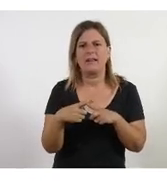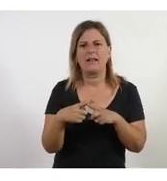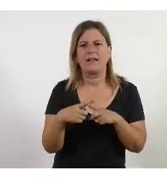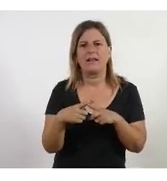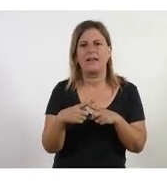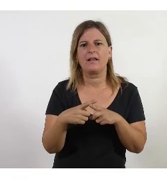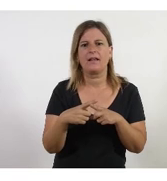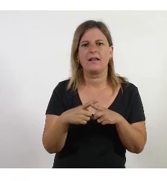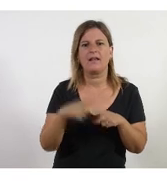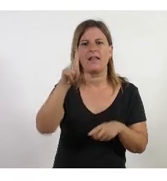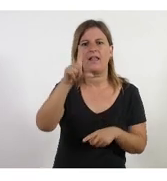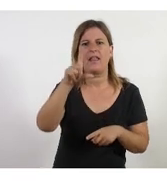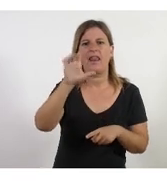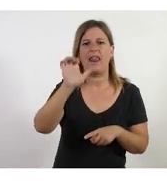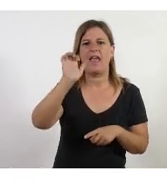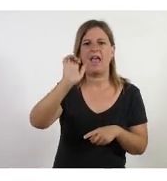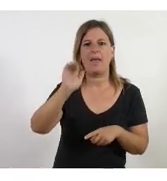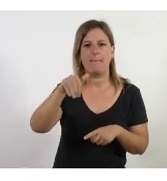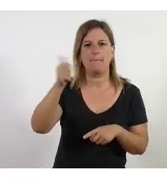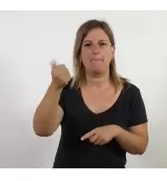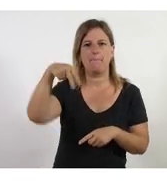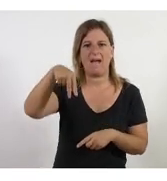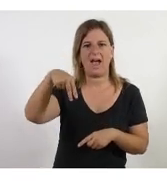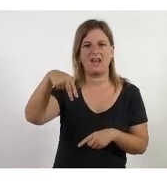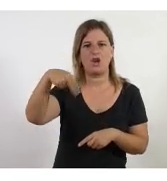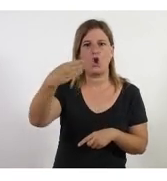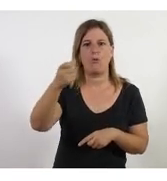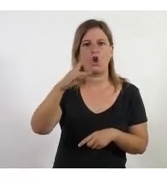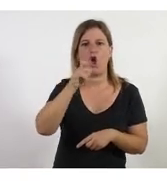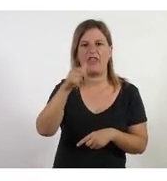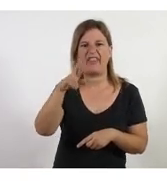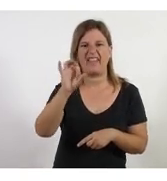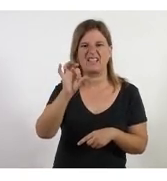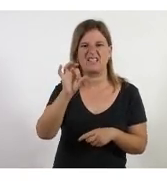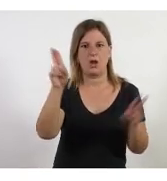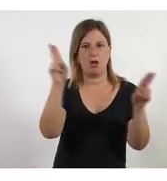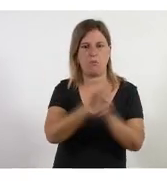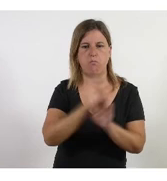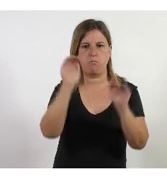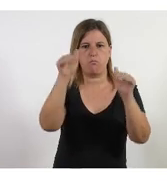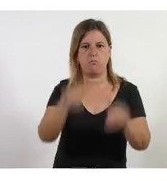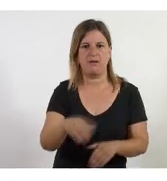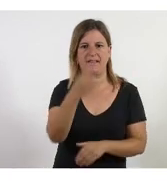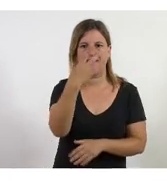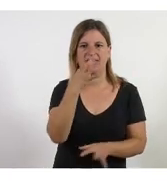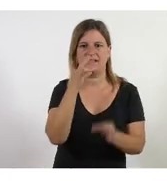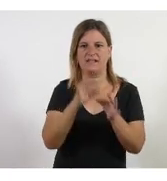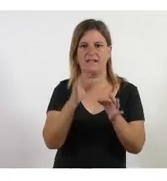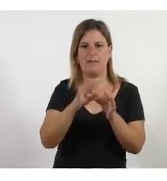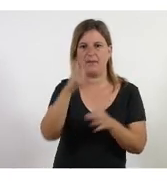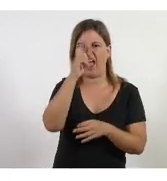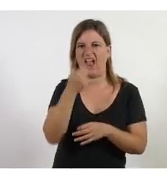Lehman Brothers ha fet fallida. Era el 15 de setembre de l'any